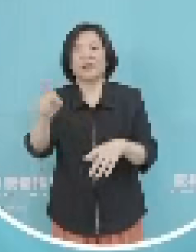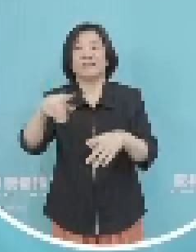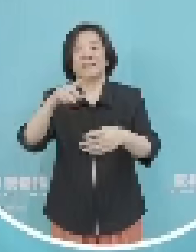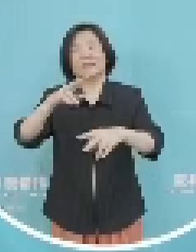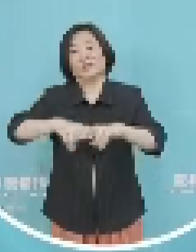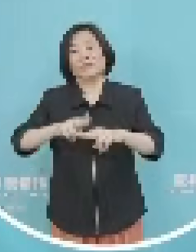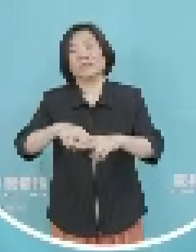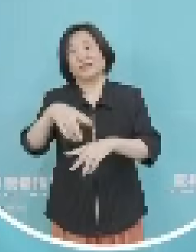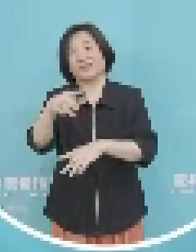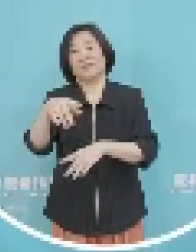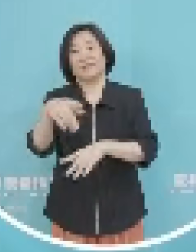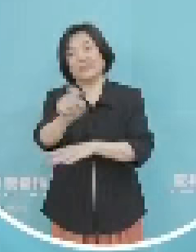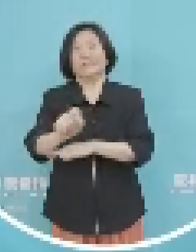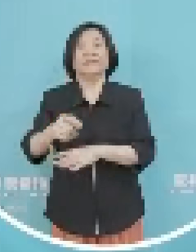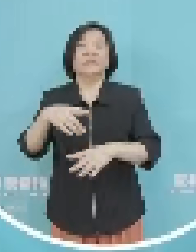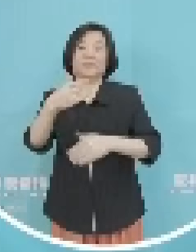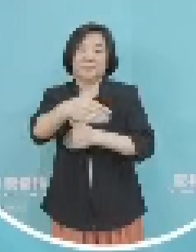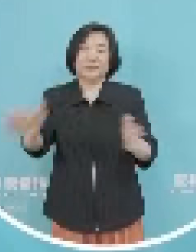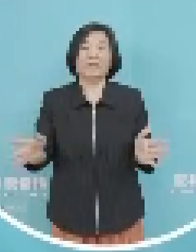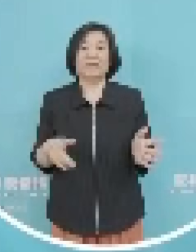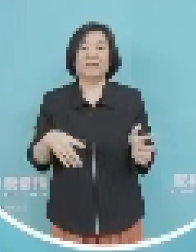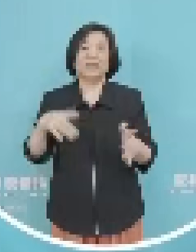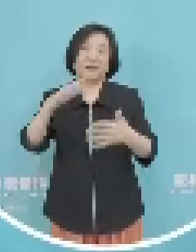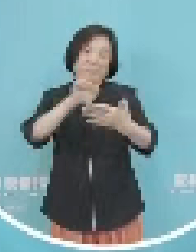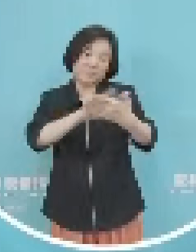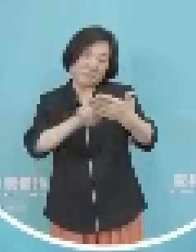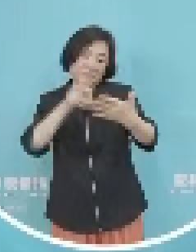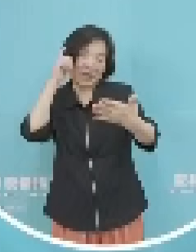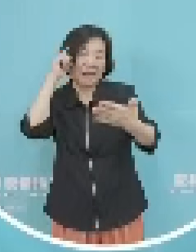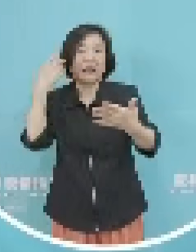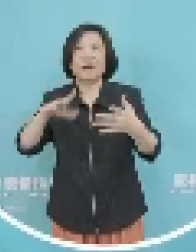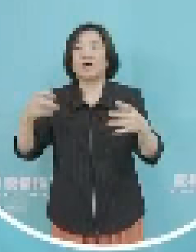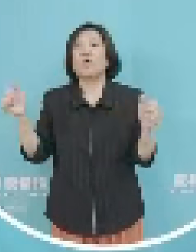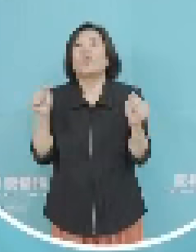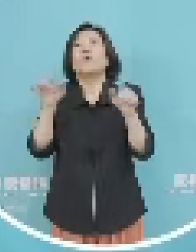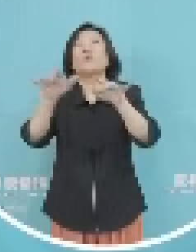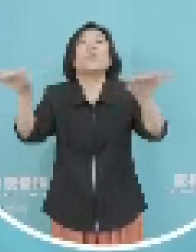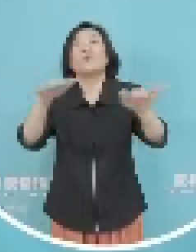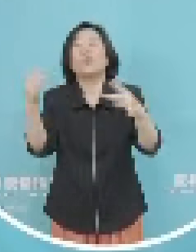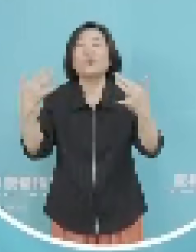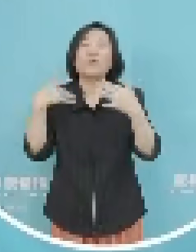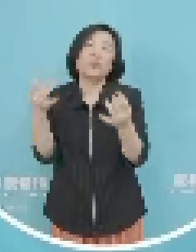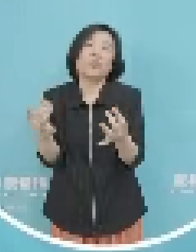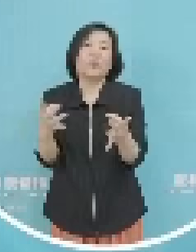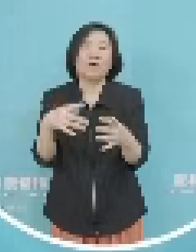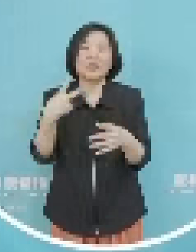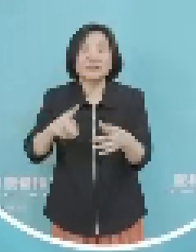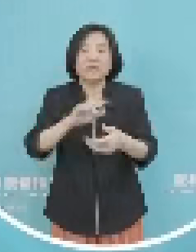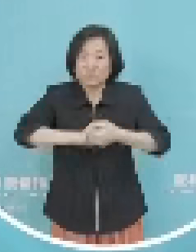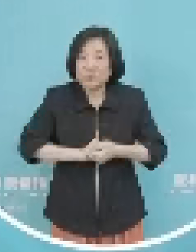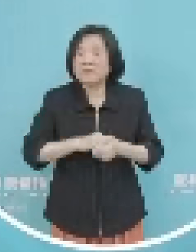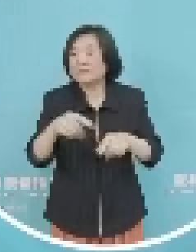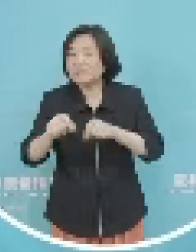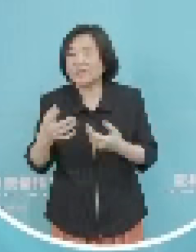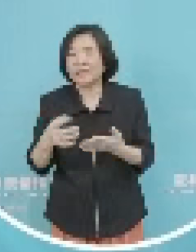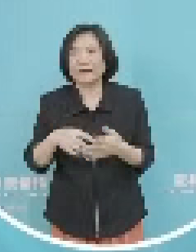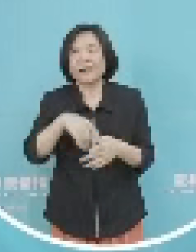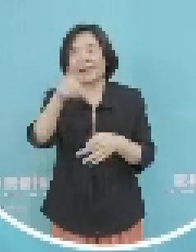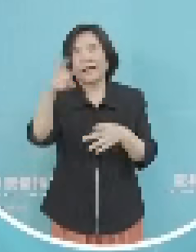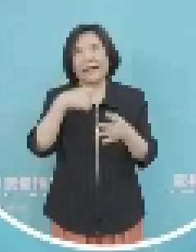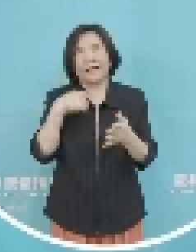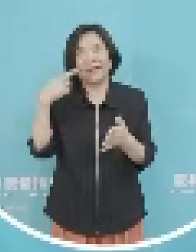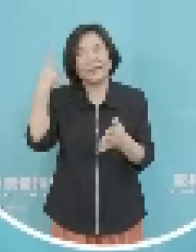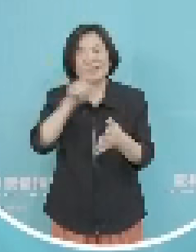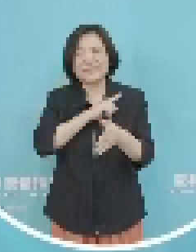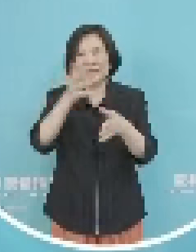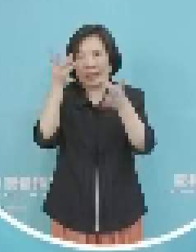公室哦，吹冷气哦，啊看报表哦，啊然后再定决策。还有一点呢，哦，没有知识也要有